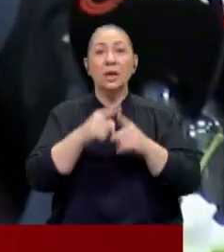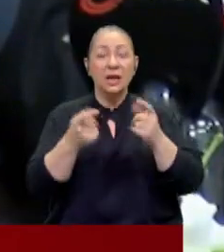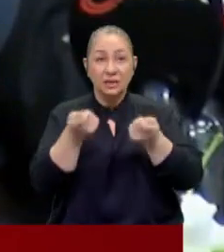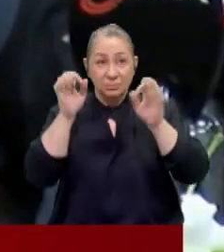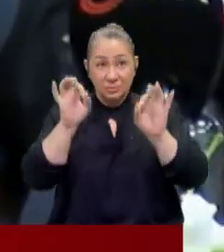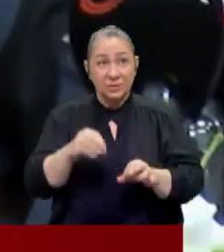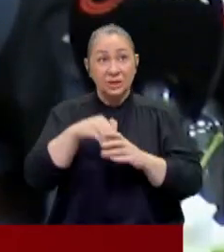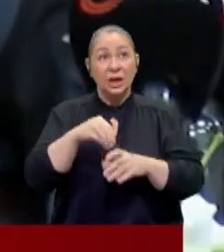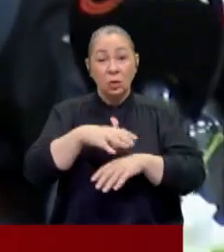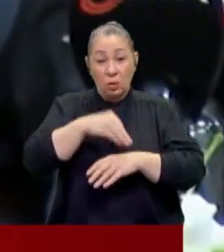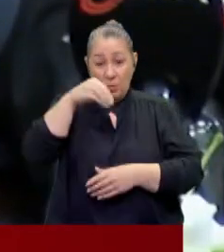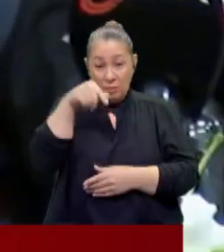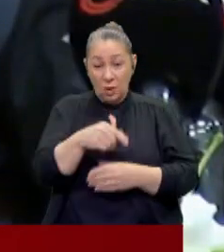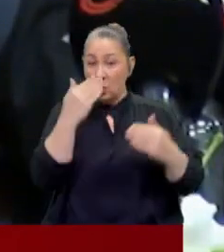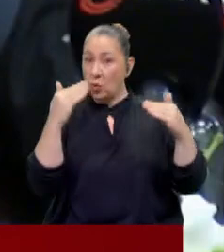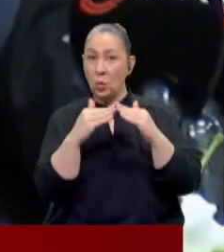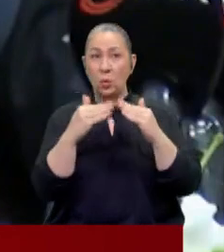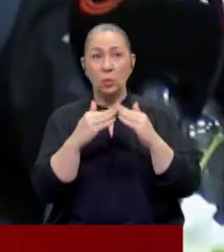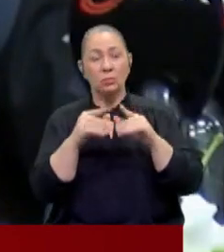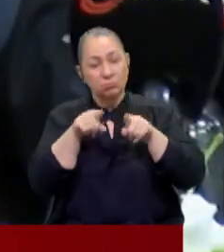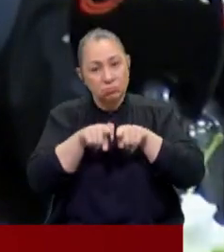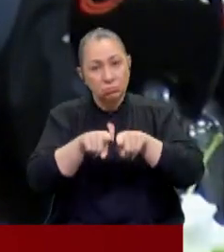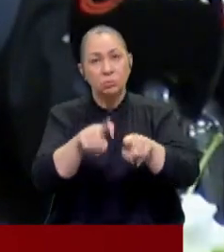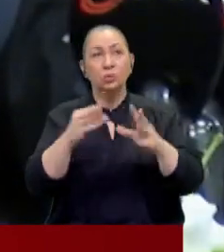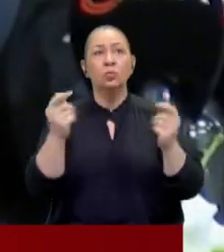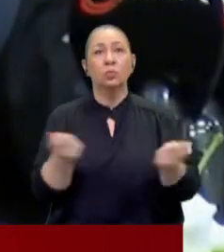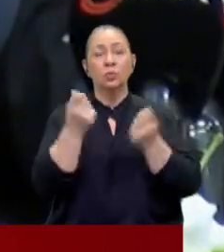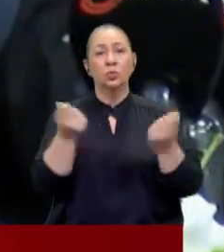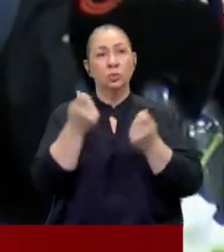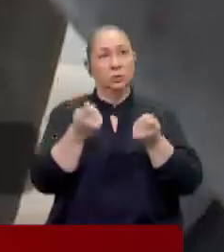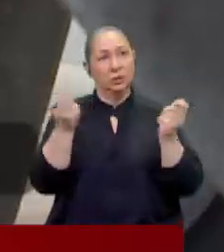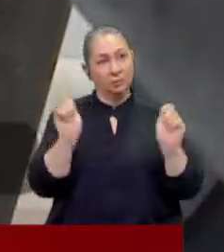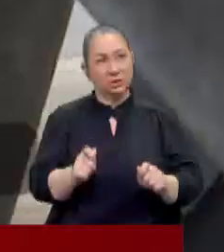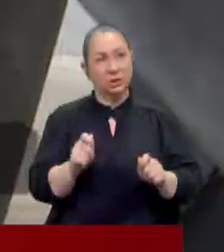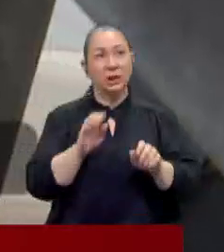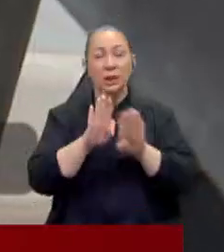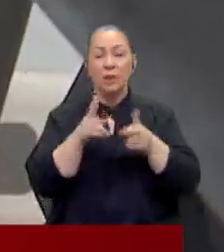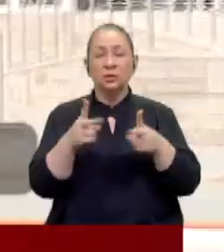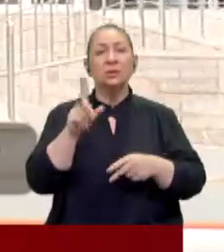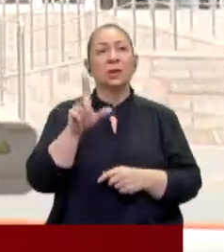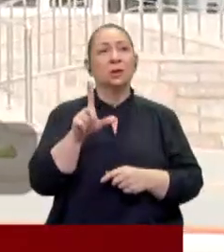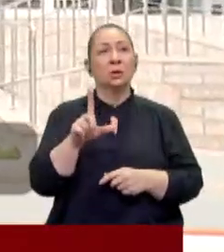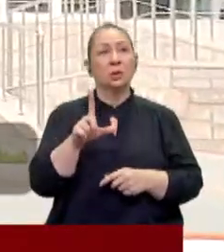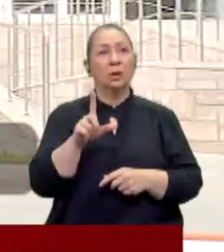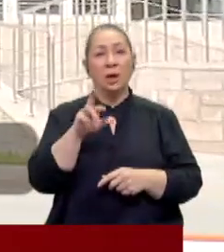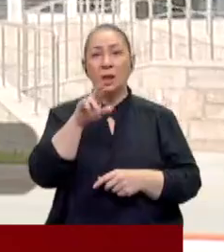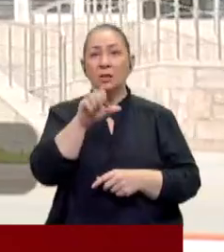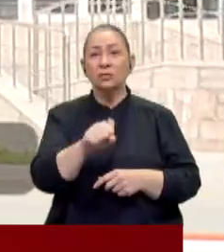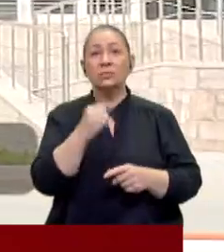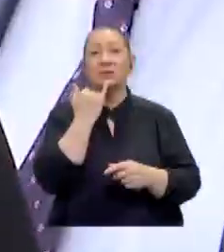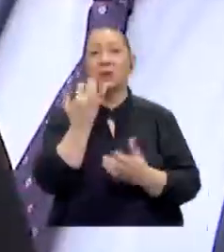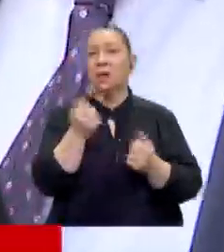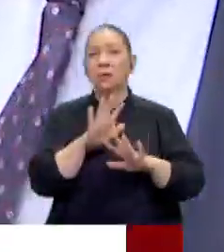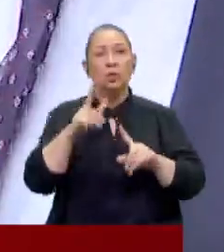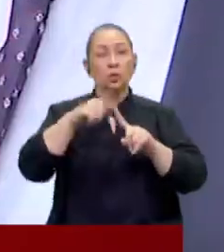için kabinemizle de uyumlu biçimde bir büyük çabayı ortaya koyacağız. Kapının açılması gerekir. Randevusuz misafir